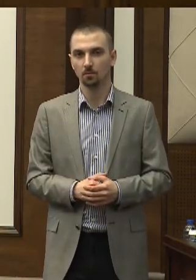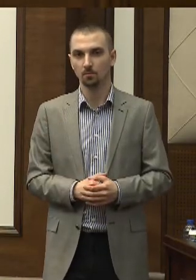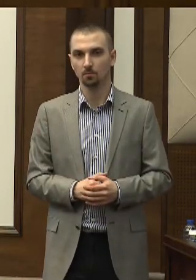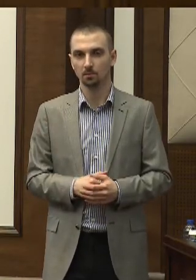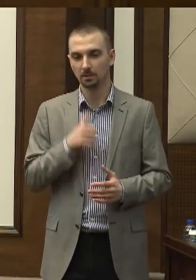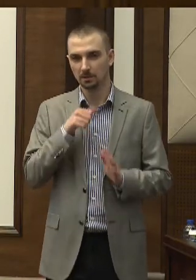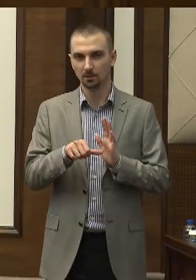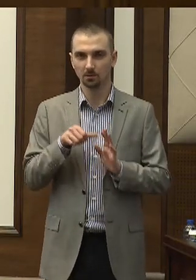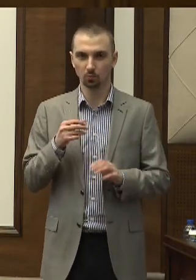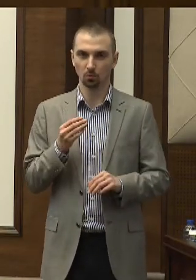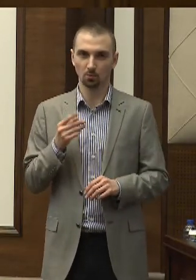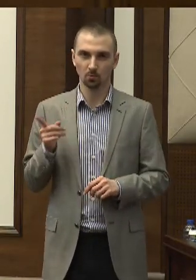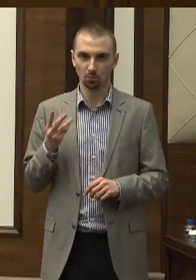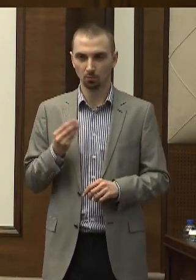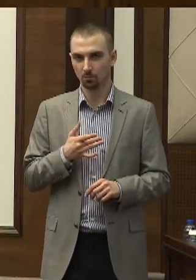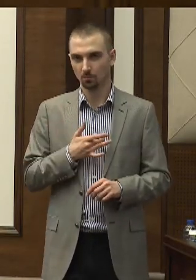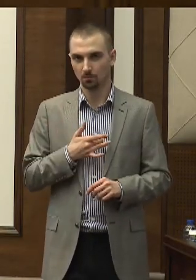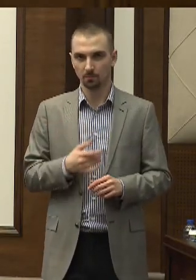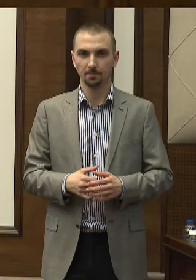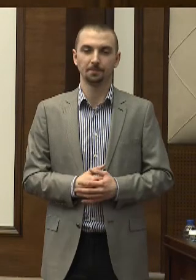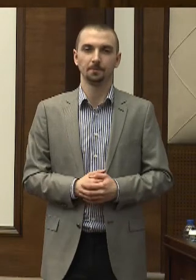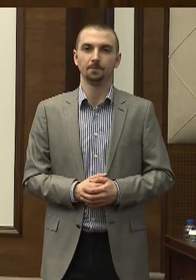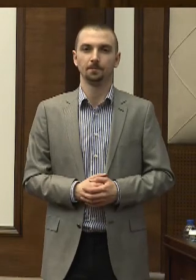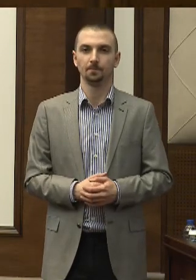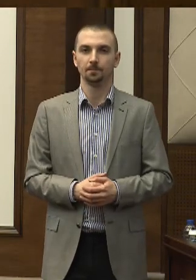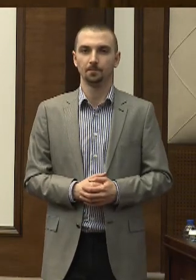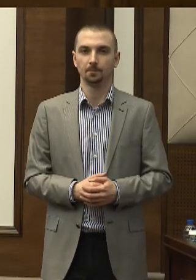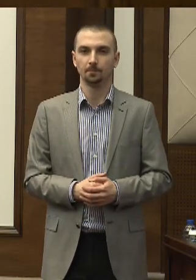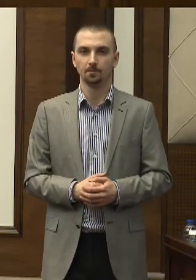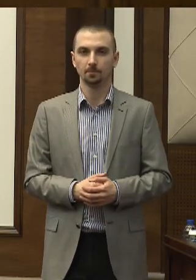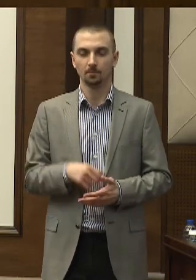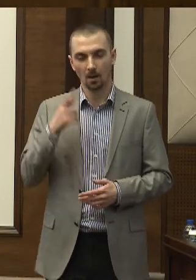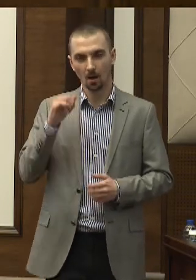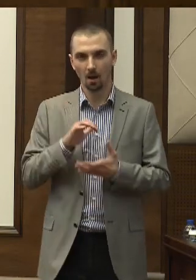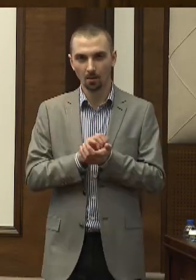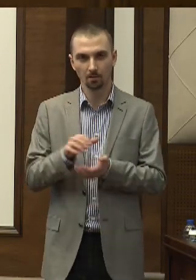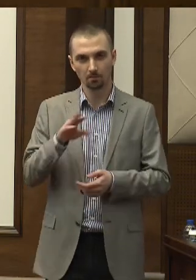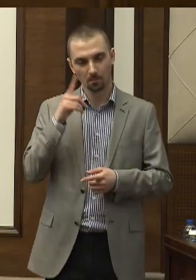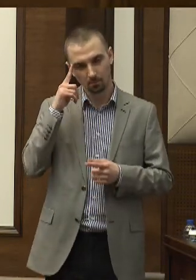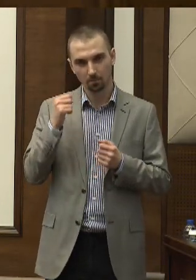katlettiği çocuk. Çok iyi iş becermişti esasında. Allah rahmet eylesin. Ailesine başsağlığı diliyoruz.